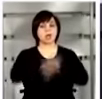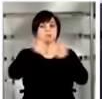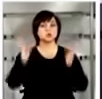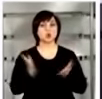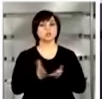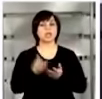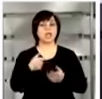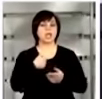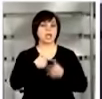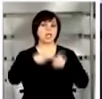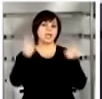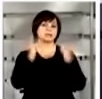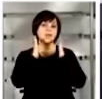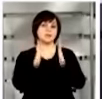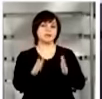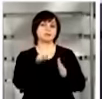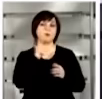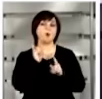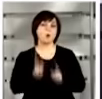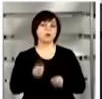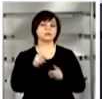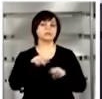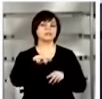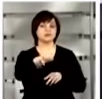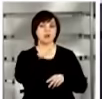се. Значи, јасен е правецот по кој што мора да се